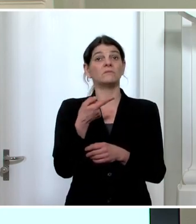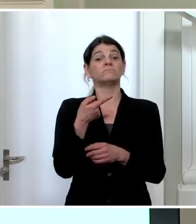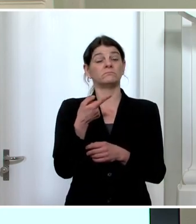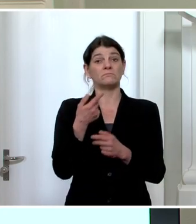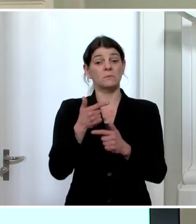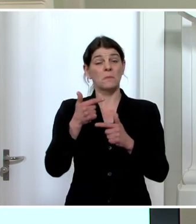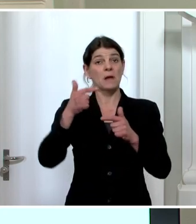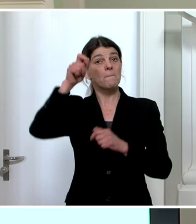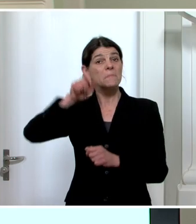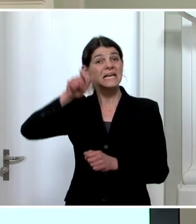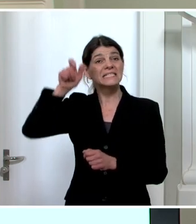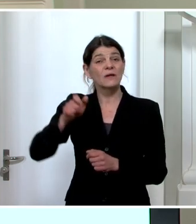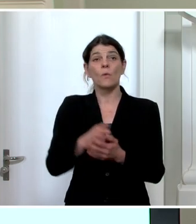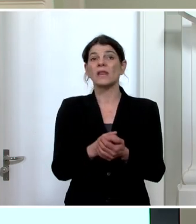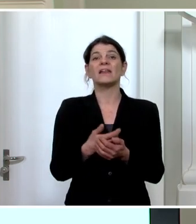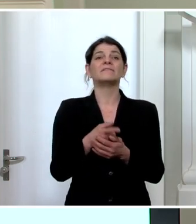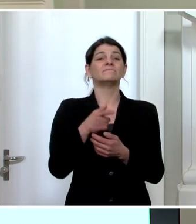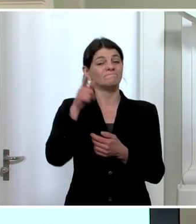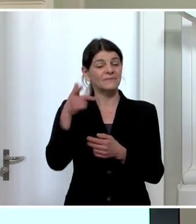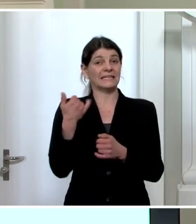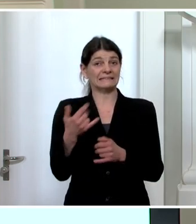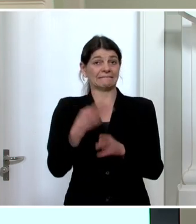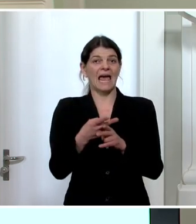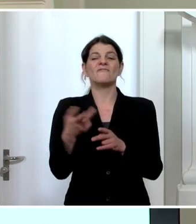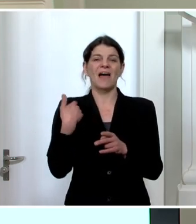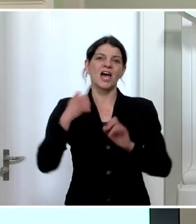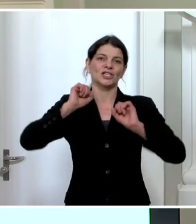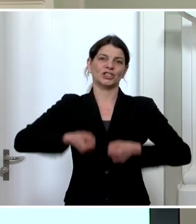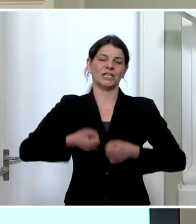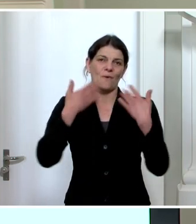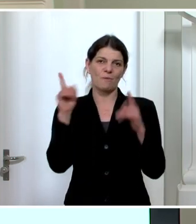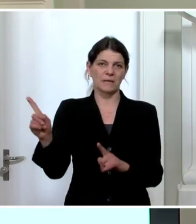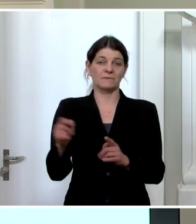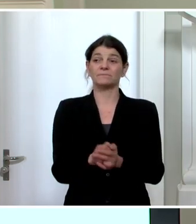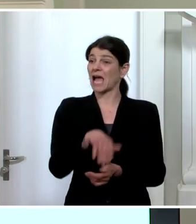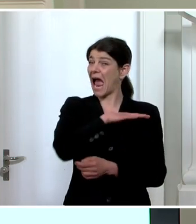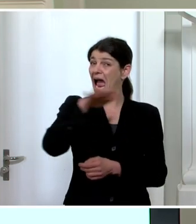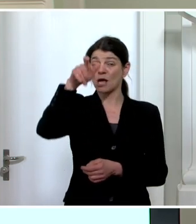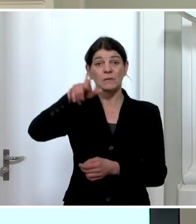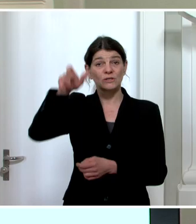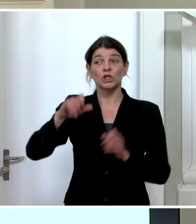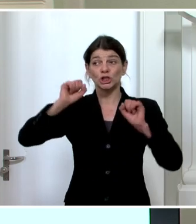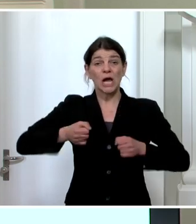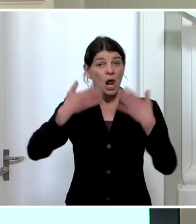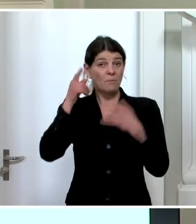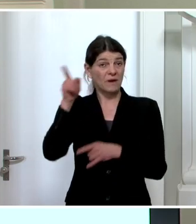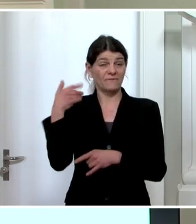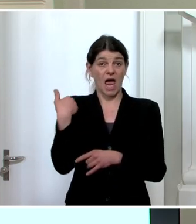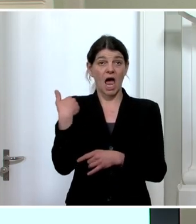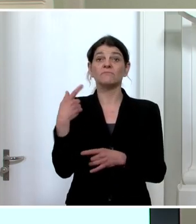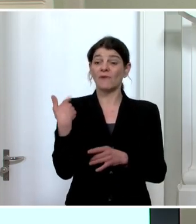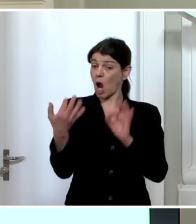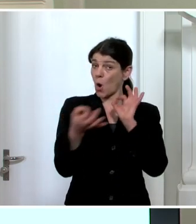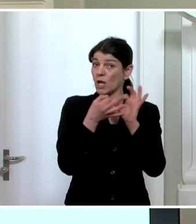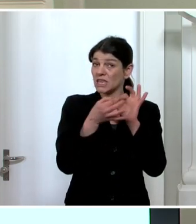Häufung von Personen, die in den Skiferien waren. Also ich muss nochmals alle Personen, die in den Skiferien waren oder die Kontakt hatten mit Personen,